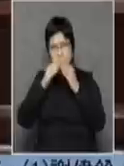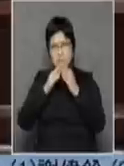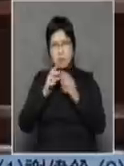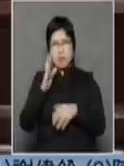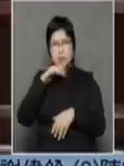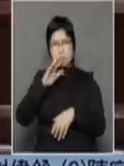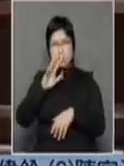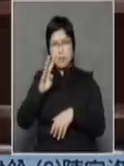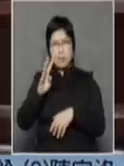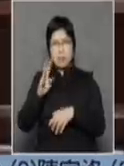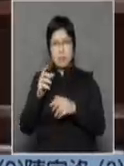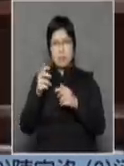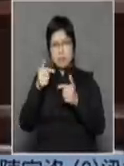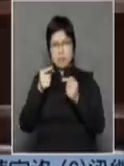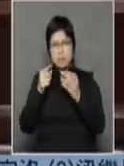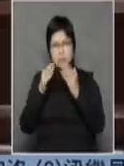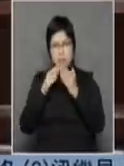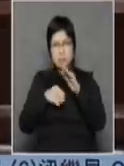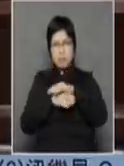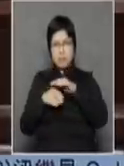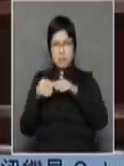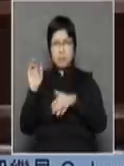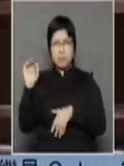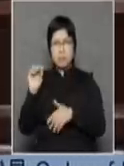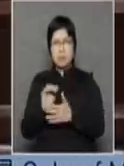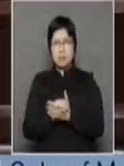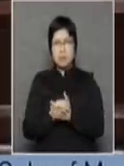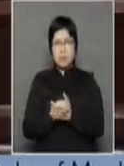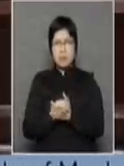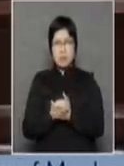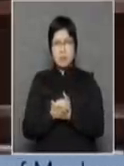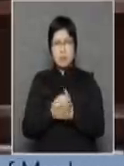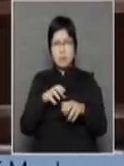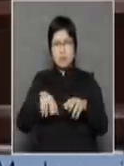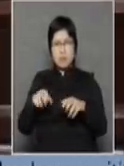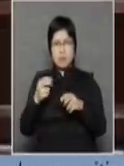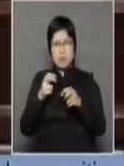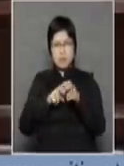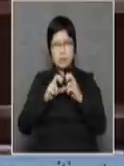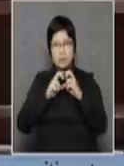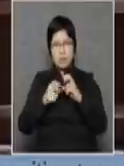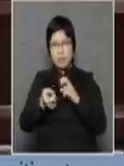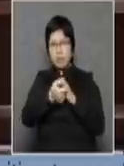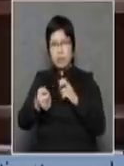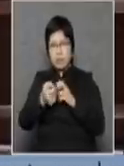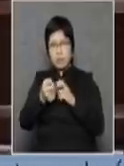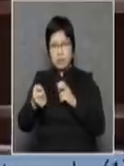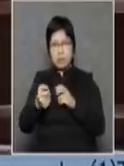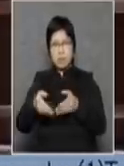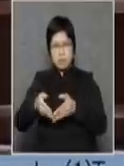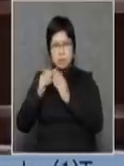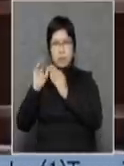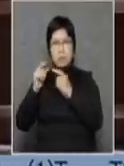間居屋嘅單位。同埋呢喺四個西鐵沿線嘅地盤上面呢可以興